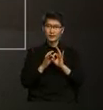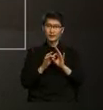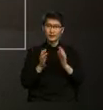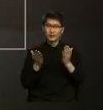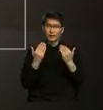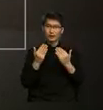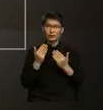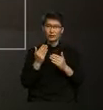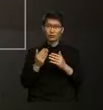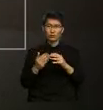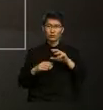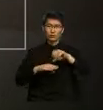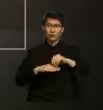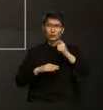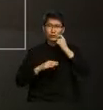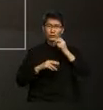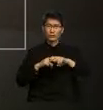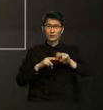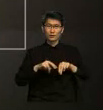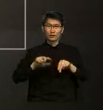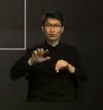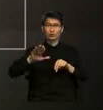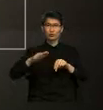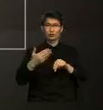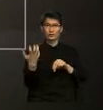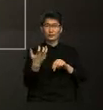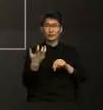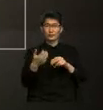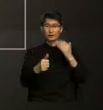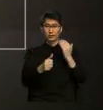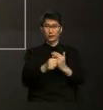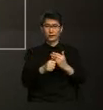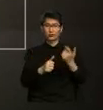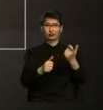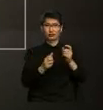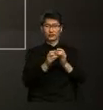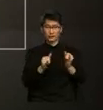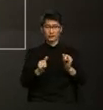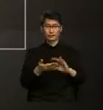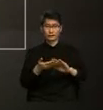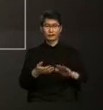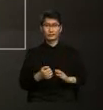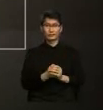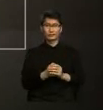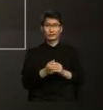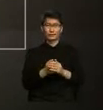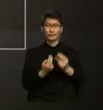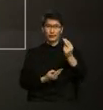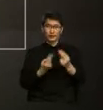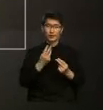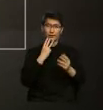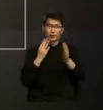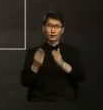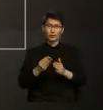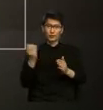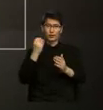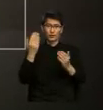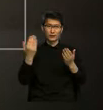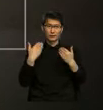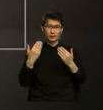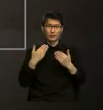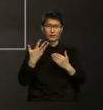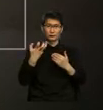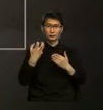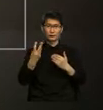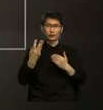등 부적응으로 자퇴한 경우가 980여 명, 퇴학은 60명으로 조사됐습니다. 이에 비해 경기 지역 고등학생은